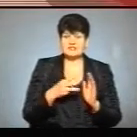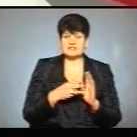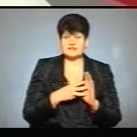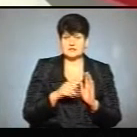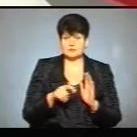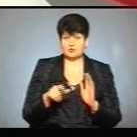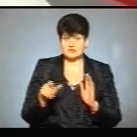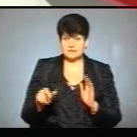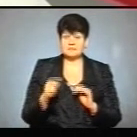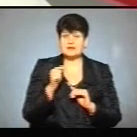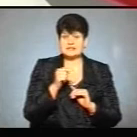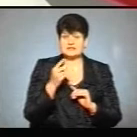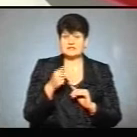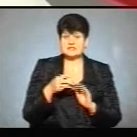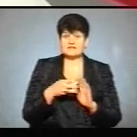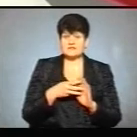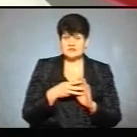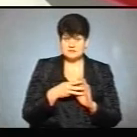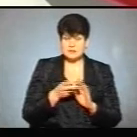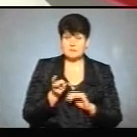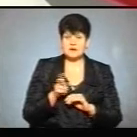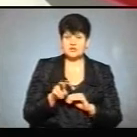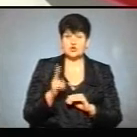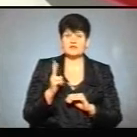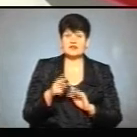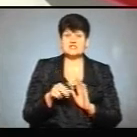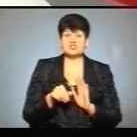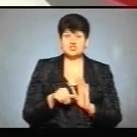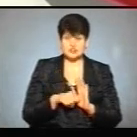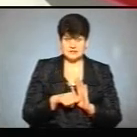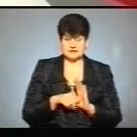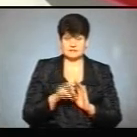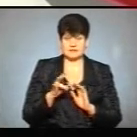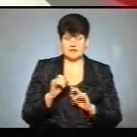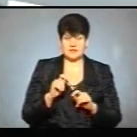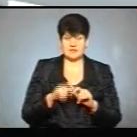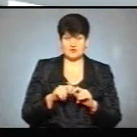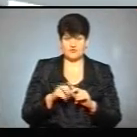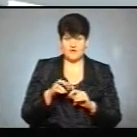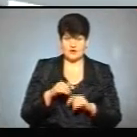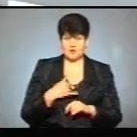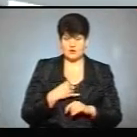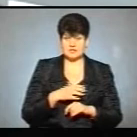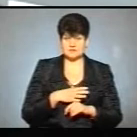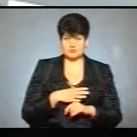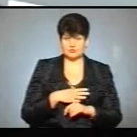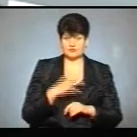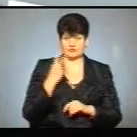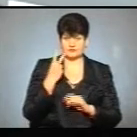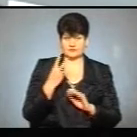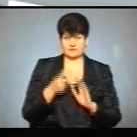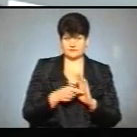осіб. З тих 28 осіб прийшло 26 осіб на тестування. У нас було дві аудиторії по 13 осіб